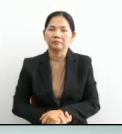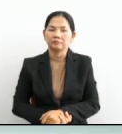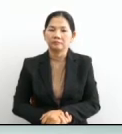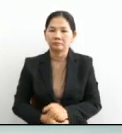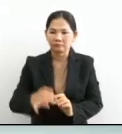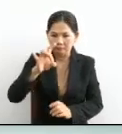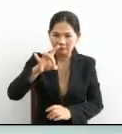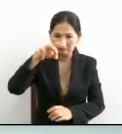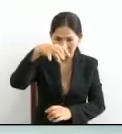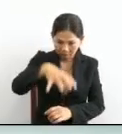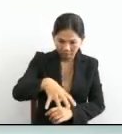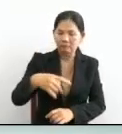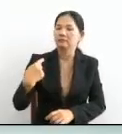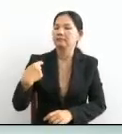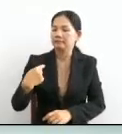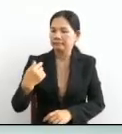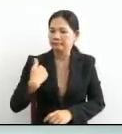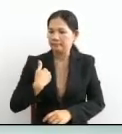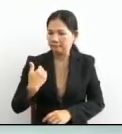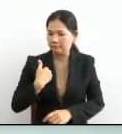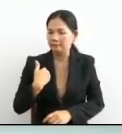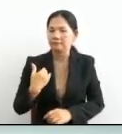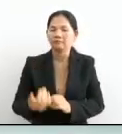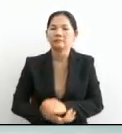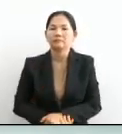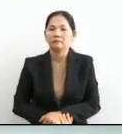កំពុងមាន